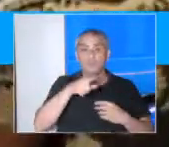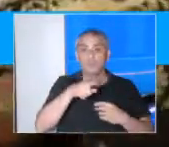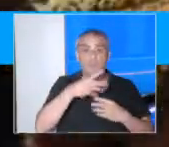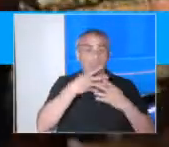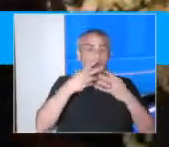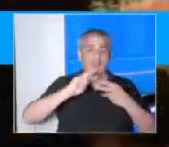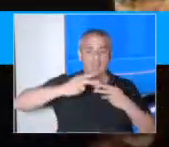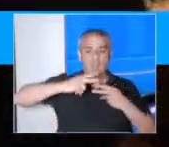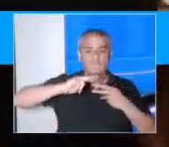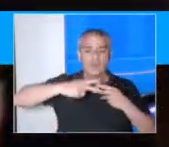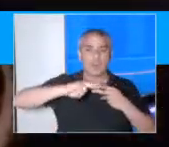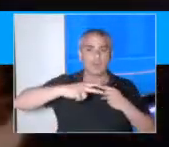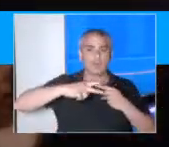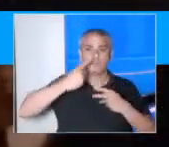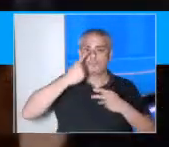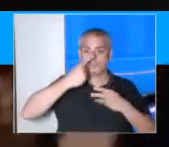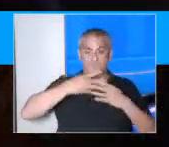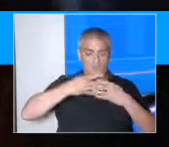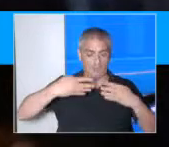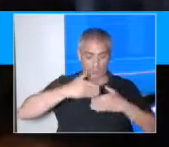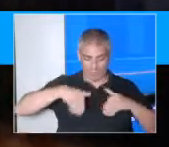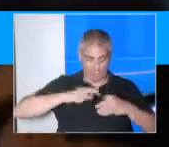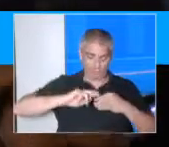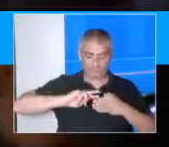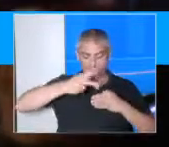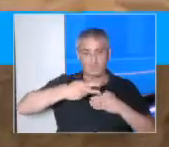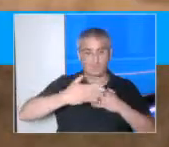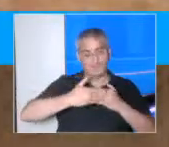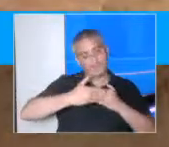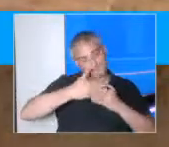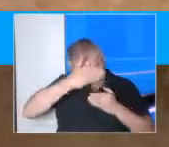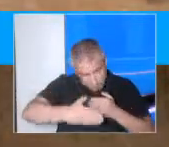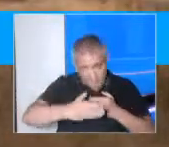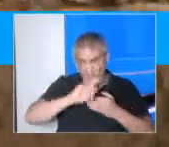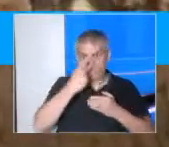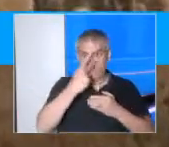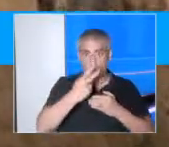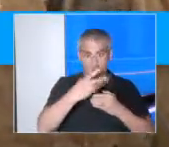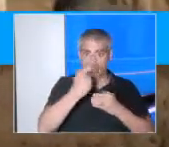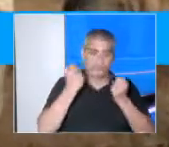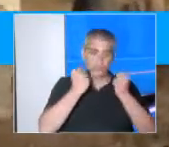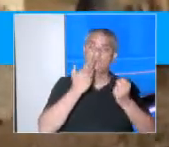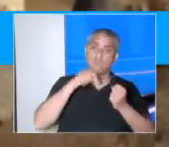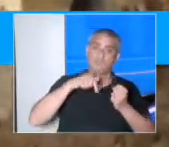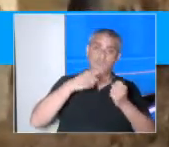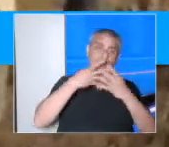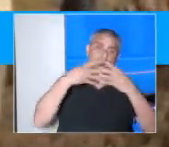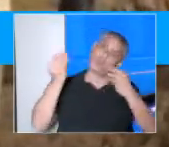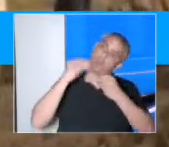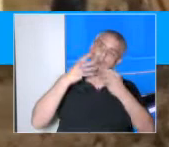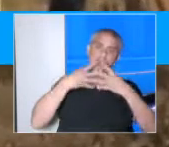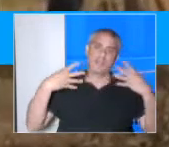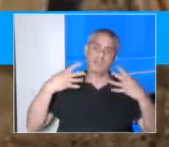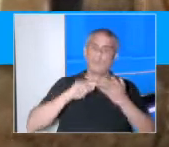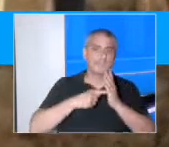מסוימים גדר כפולה, פעם אחת קו הגבול, ופעם שנייה מערבית לגדר שכולם רואים, אם אתה נוסע בשטח הישראלי, יש עוד